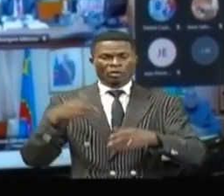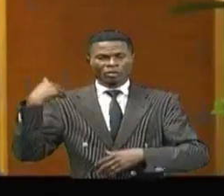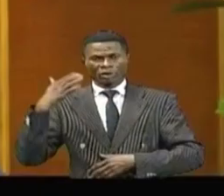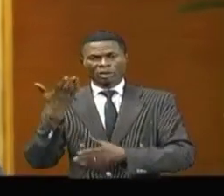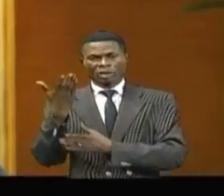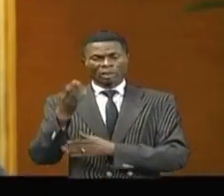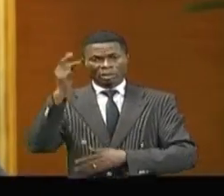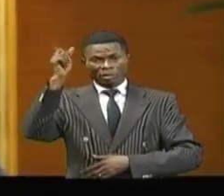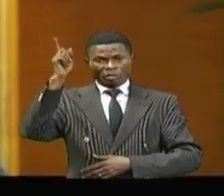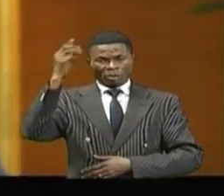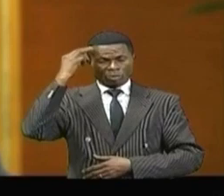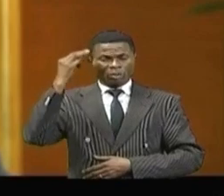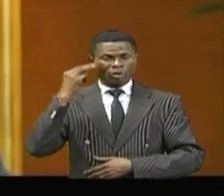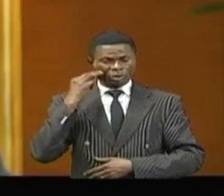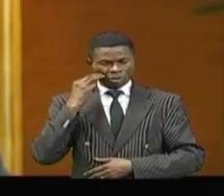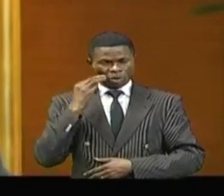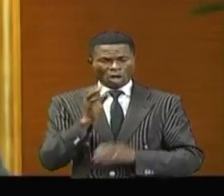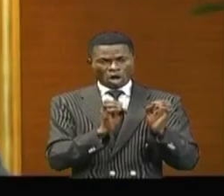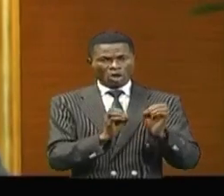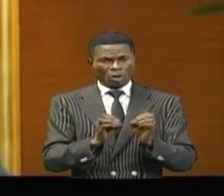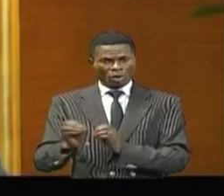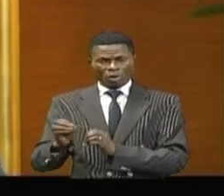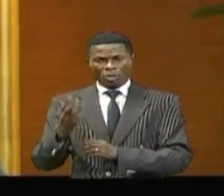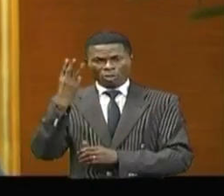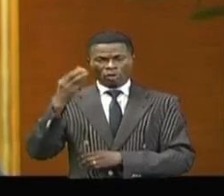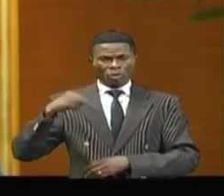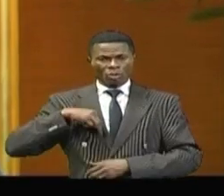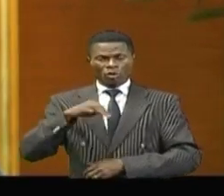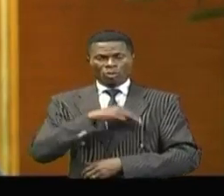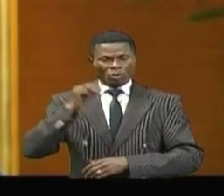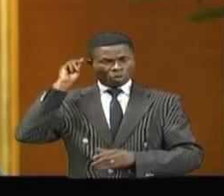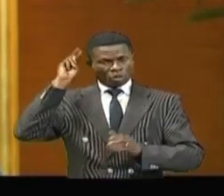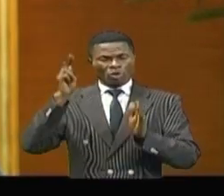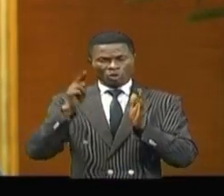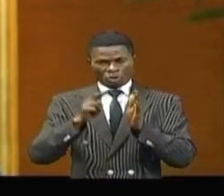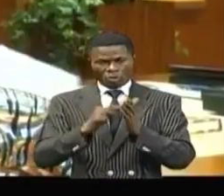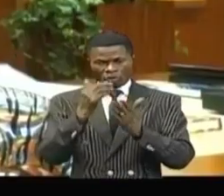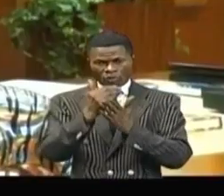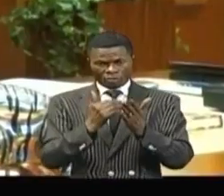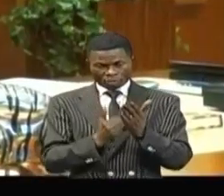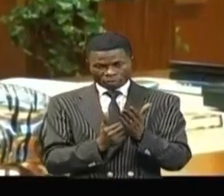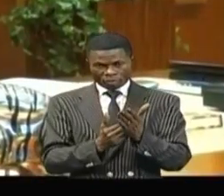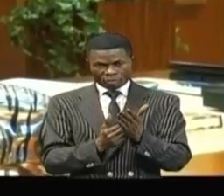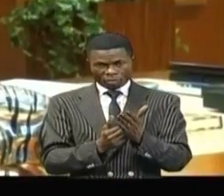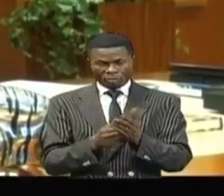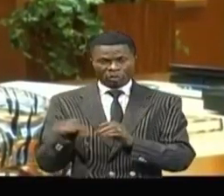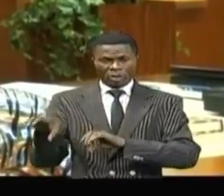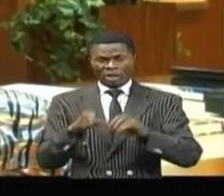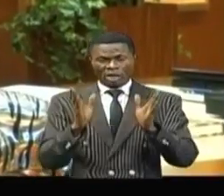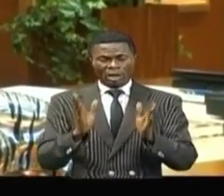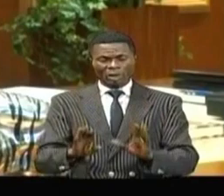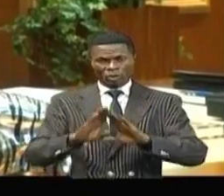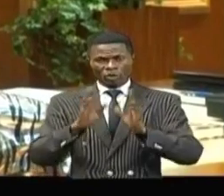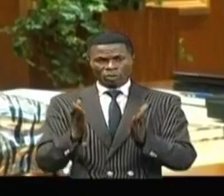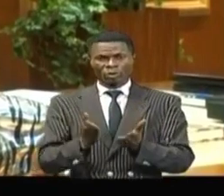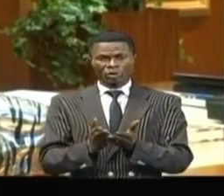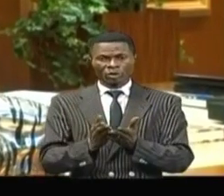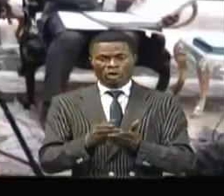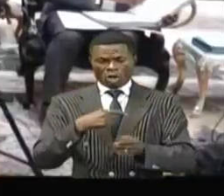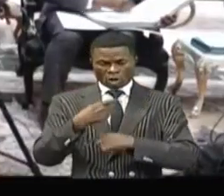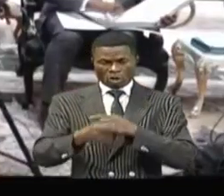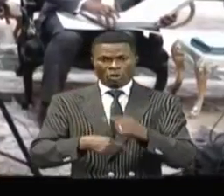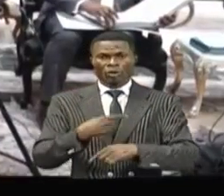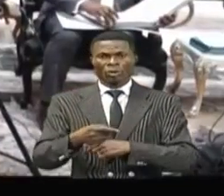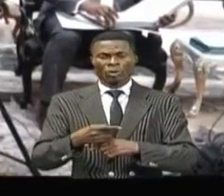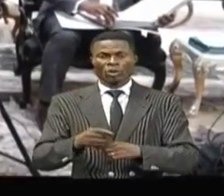ministre de réunir autour de lui les 3 membres du gouvernement précités, ainsi que les acteurs concernés en vue de procéder